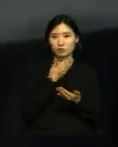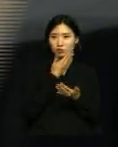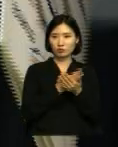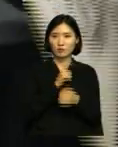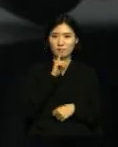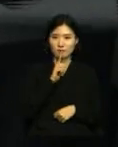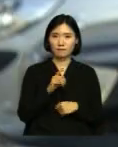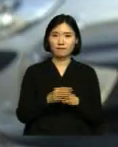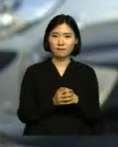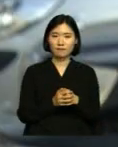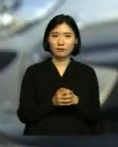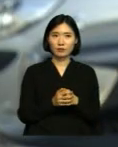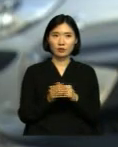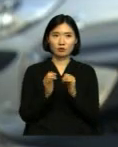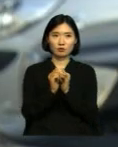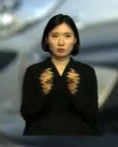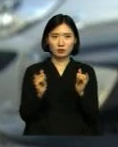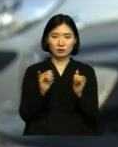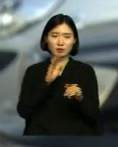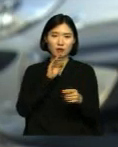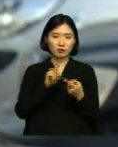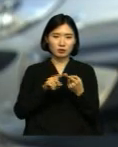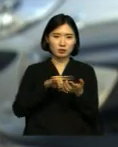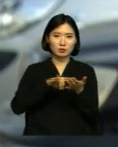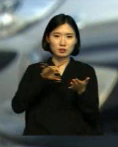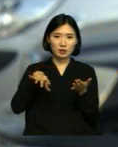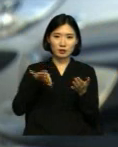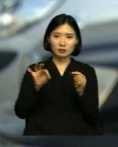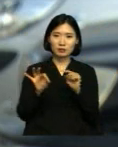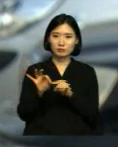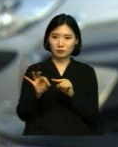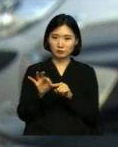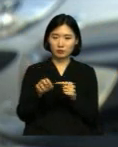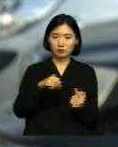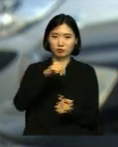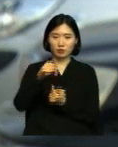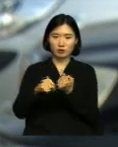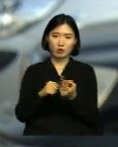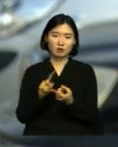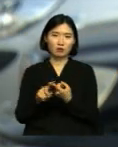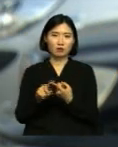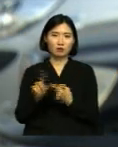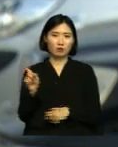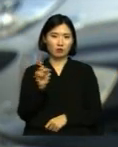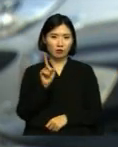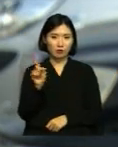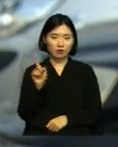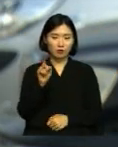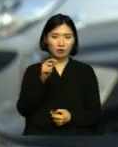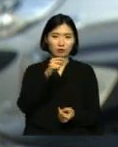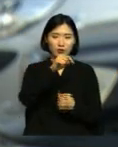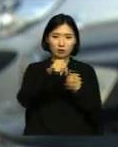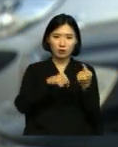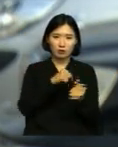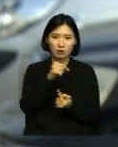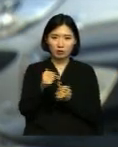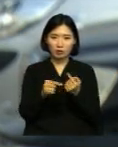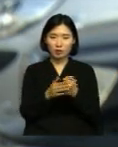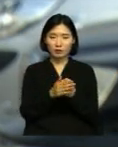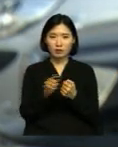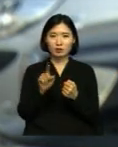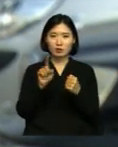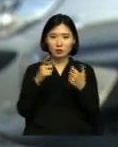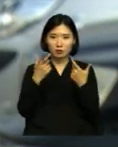입니다 국민들은 강연이 국민들의 세금으로 운영되는 부분에서 어떤 경영이 이루어졌기 레이건 적자가 났고